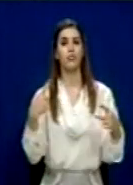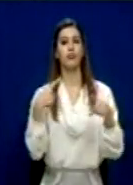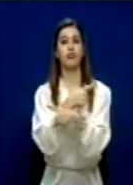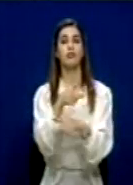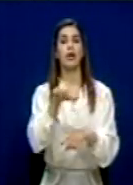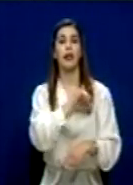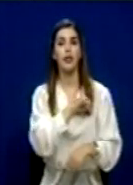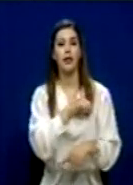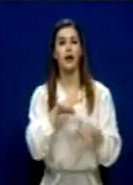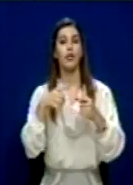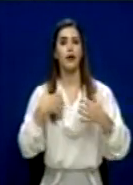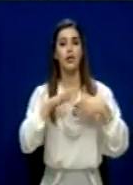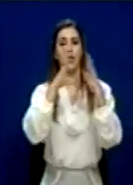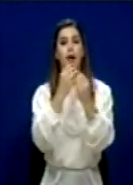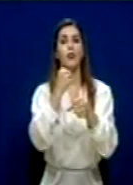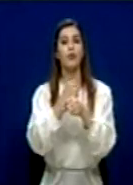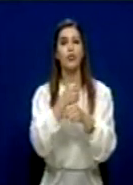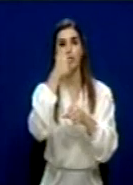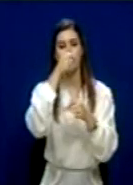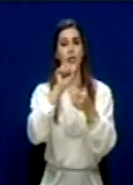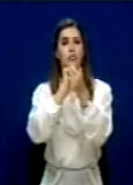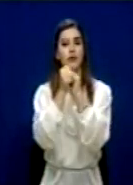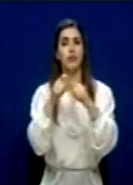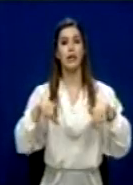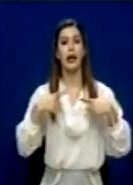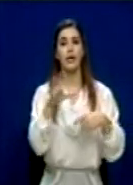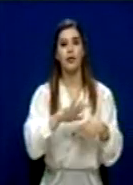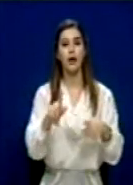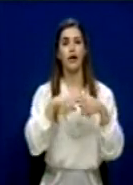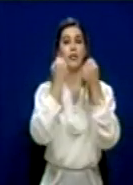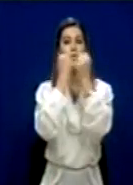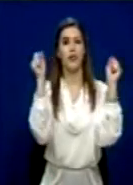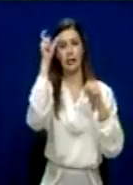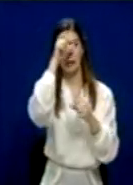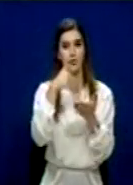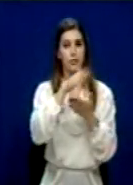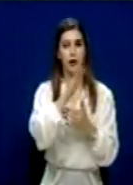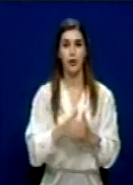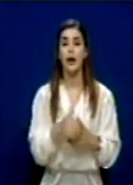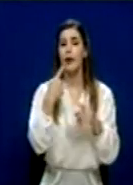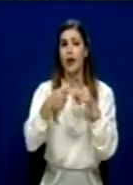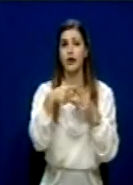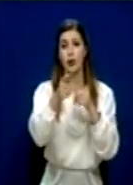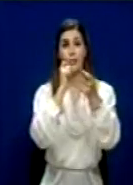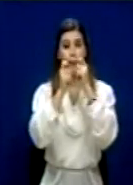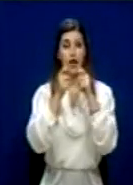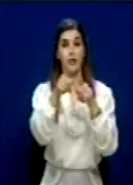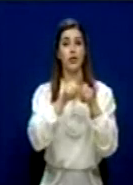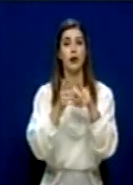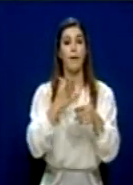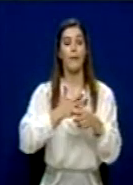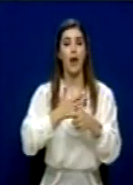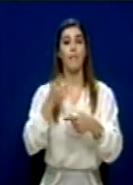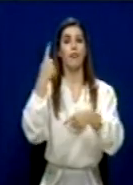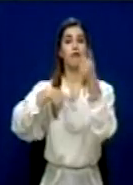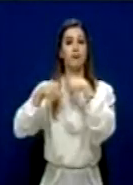vullnetin e tyre edhe në kundërshtim me krejt sakrificën e këti populli për të shtirua njëre për gjithmonë nga Serbia. Sepse kjo marveshe po e këthen